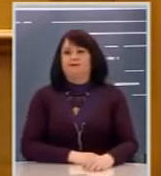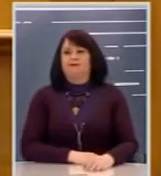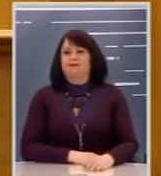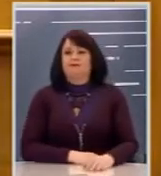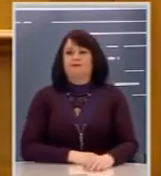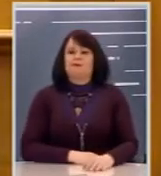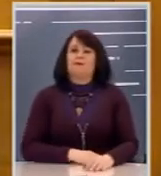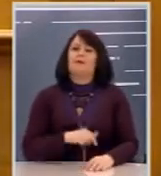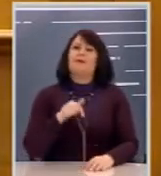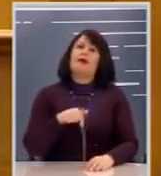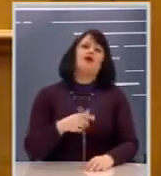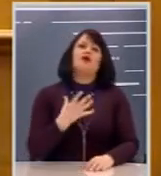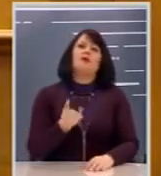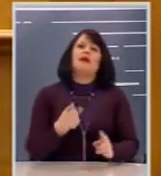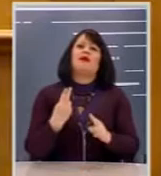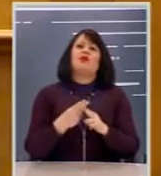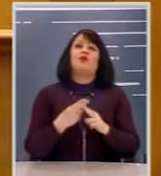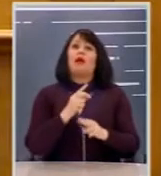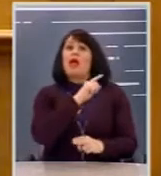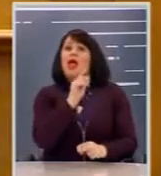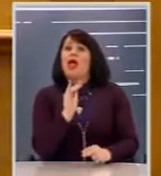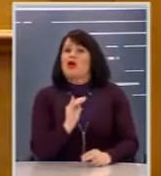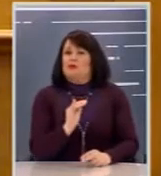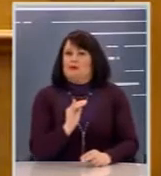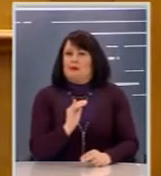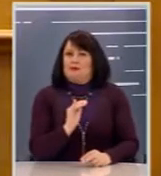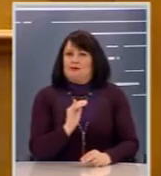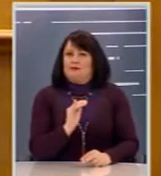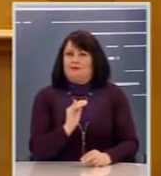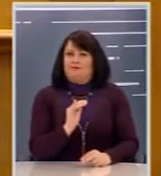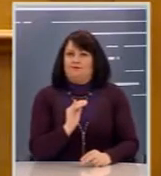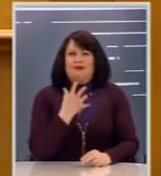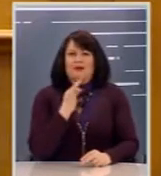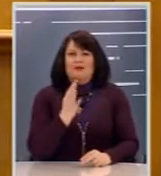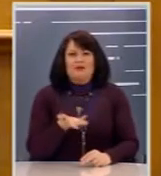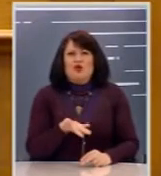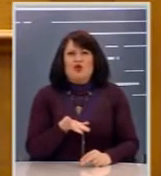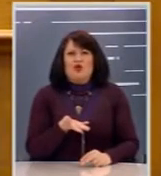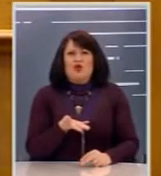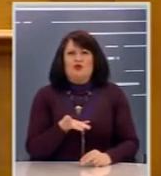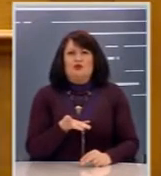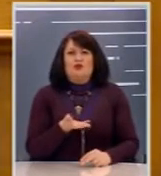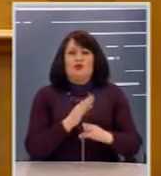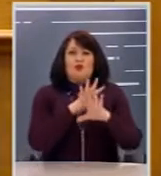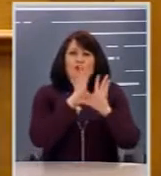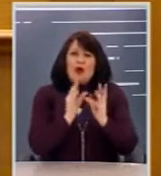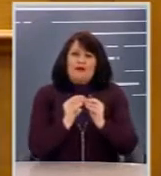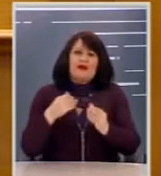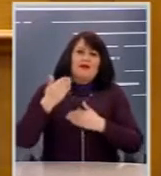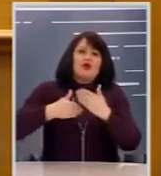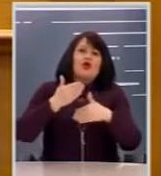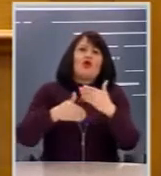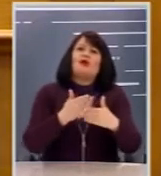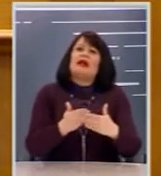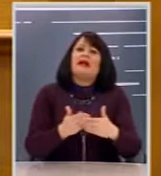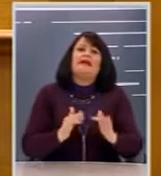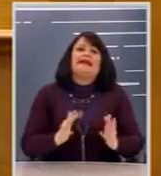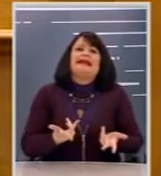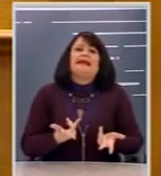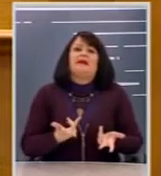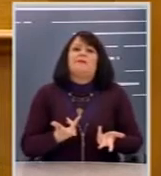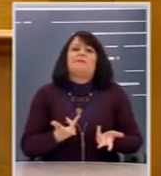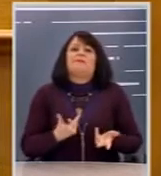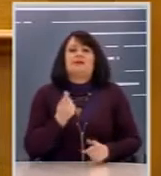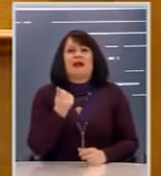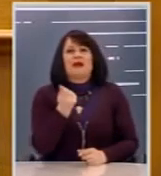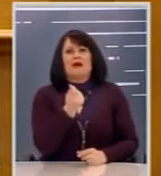ένα κρίσιμο ερώτημα. Γιατί όλα αυτά τα χρόνια, ενώ το